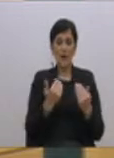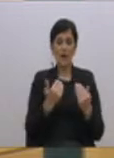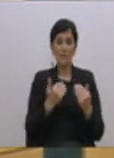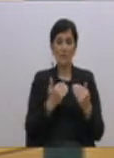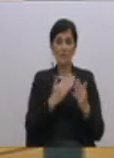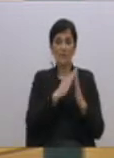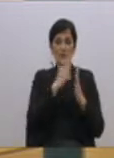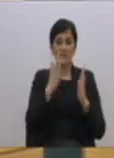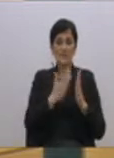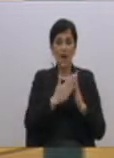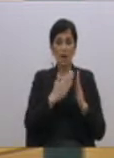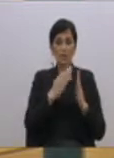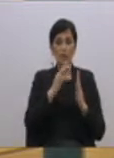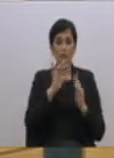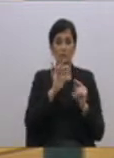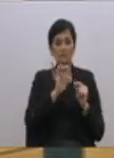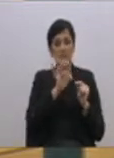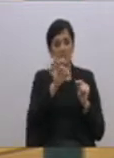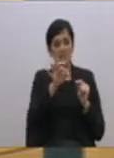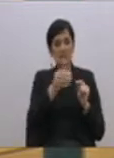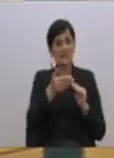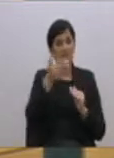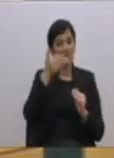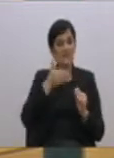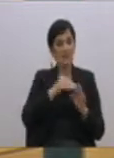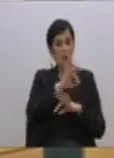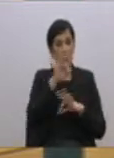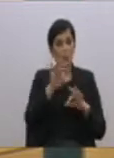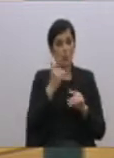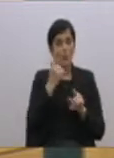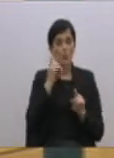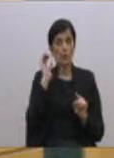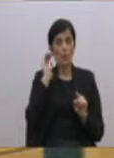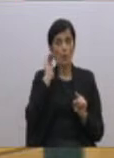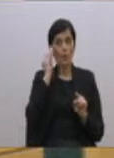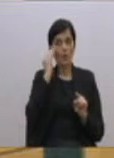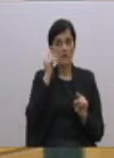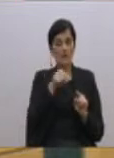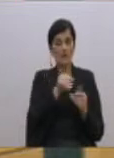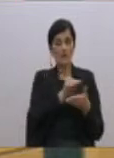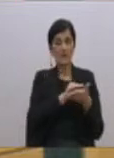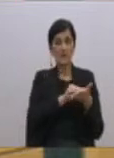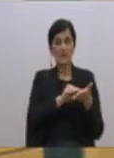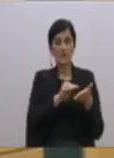საერთო სიგრძის მიხედვით. ადრე იყო წინა პროექტში, ვთქვათ, პირველი მოსმენით განხილულ ვერსიაში გვეწერა,